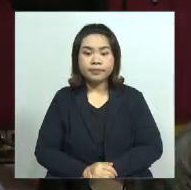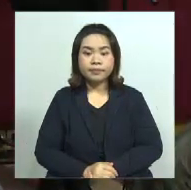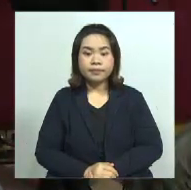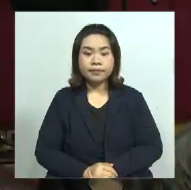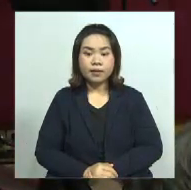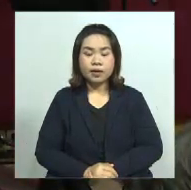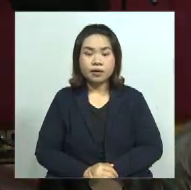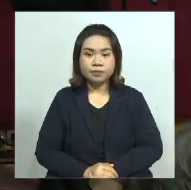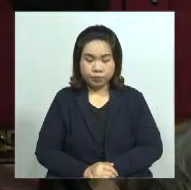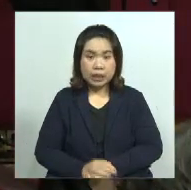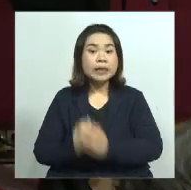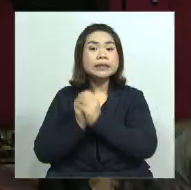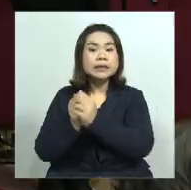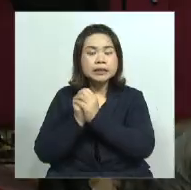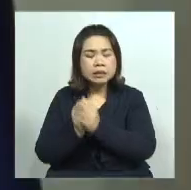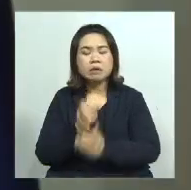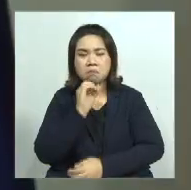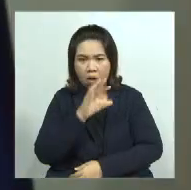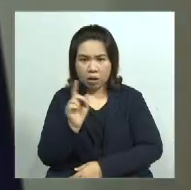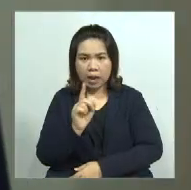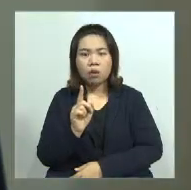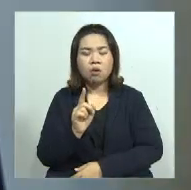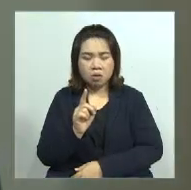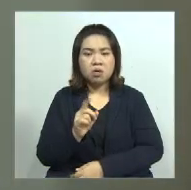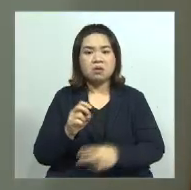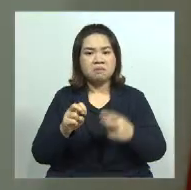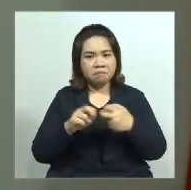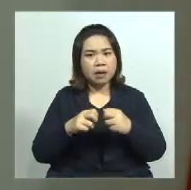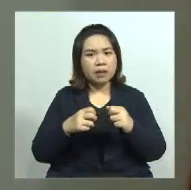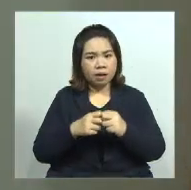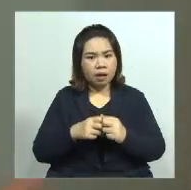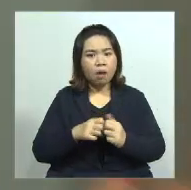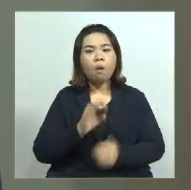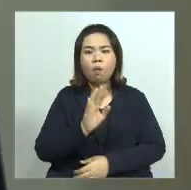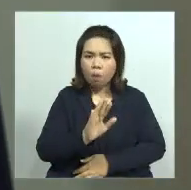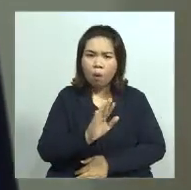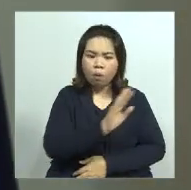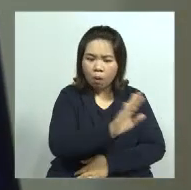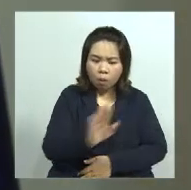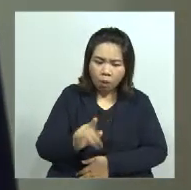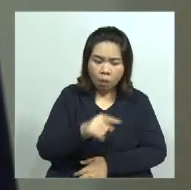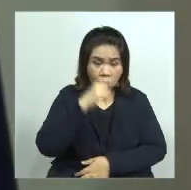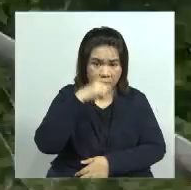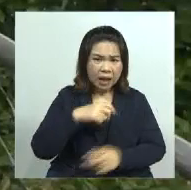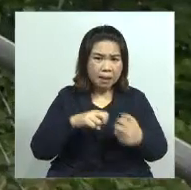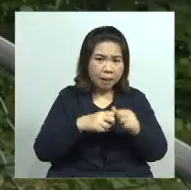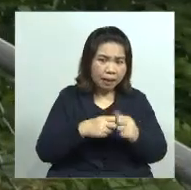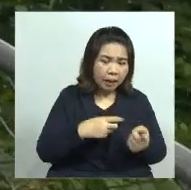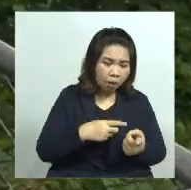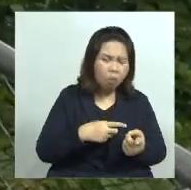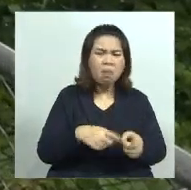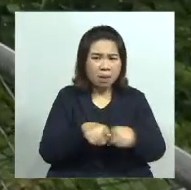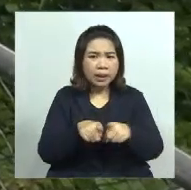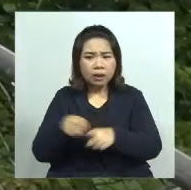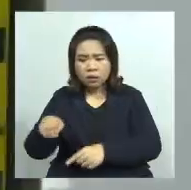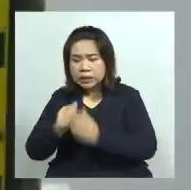ทางด้านของนายหวังอี้ก็มองนะคะว่าเหตุการณ์ที่เกิดขึ้นเนี่ยเป็นปัญหาร่วมกันซึ่งความทุกข์ของคนไทยก็ยังสร้างความทุกข์